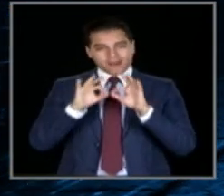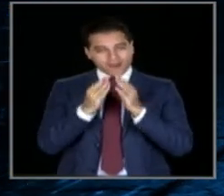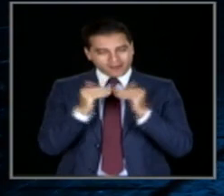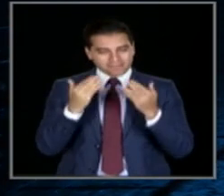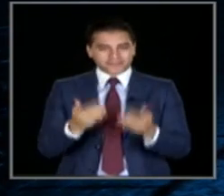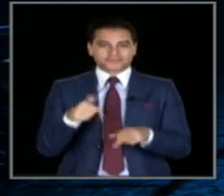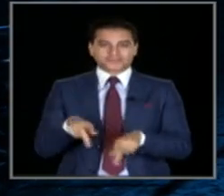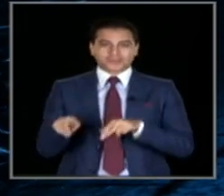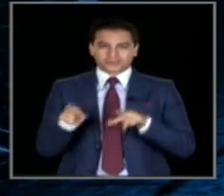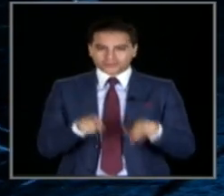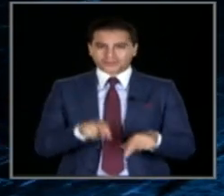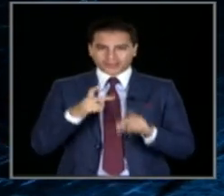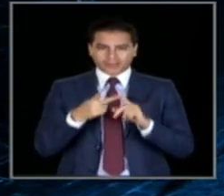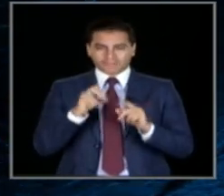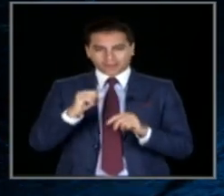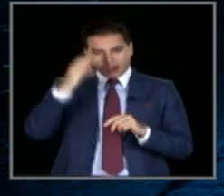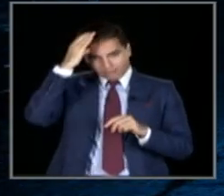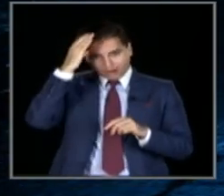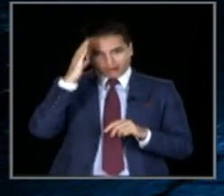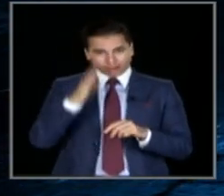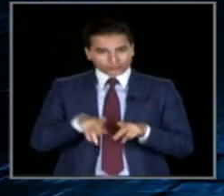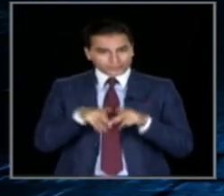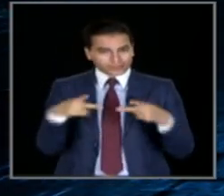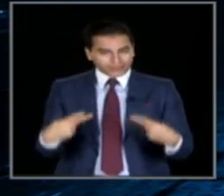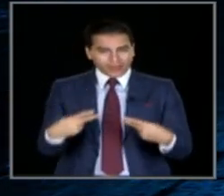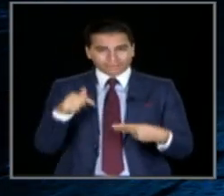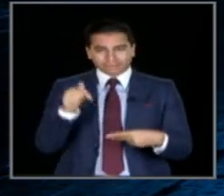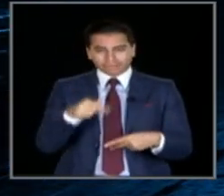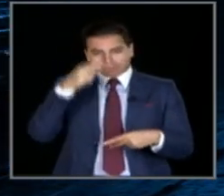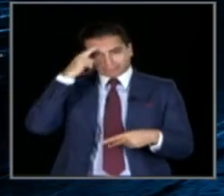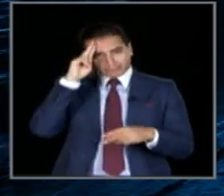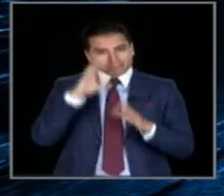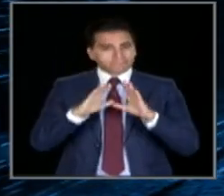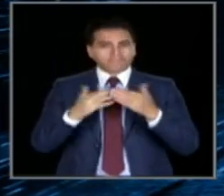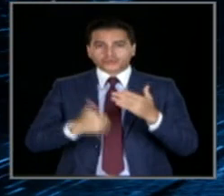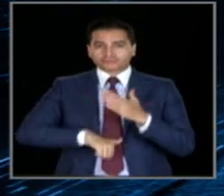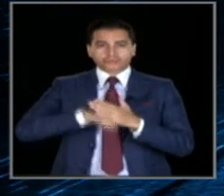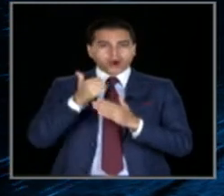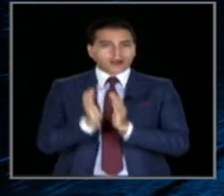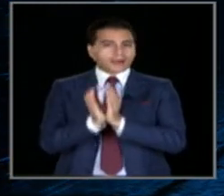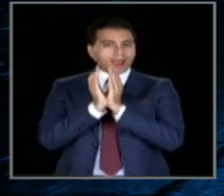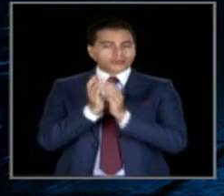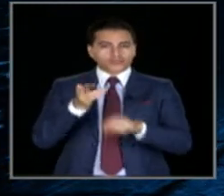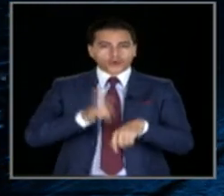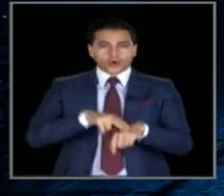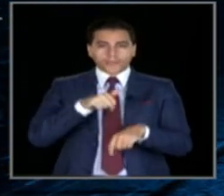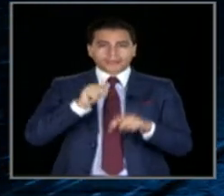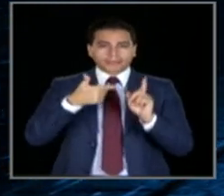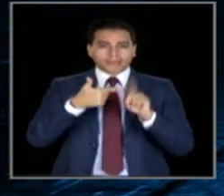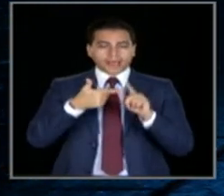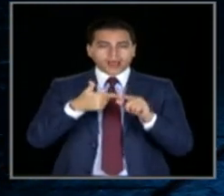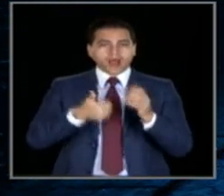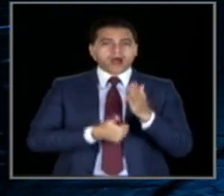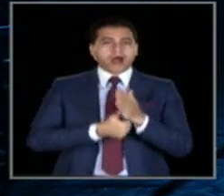أهل مصر. في الموسم الثاني من العباقرة قادرون باختلاف، مين يا ترى اللي حيفوز بكأس البطولة؟ ومين